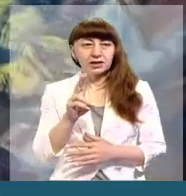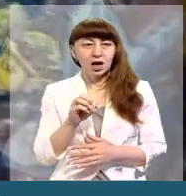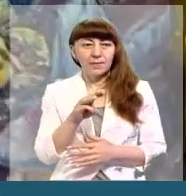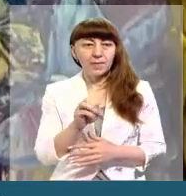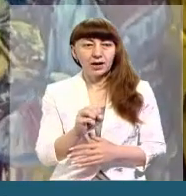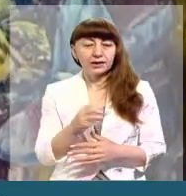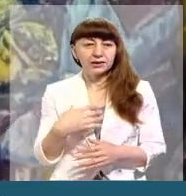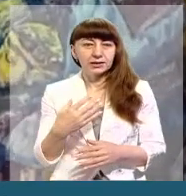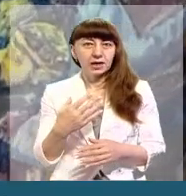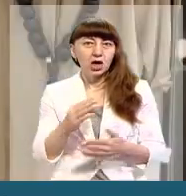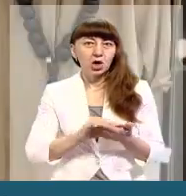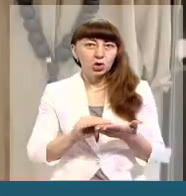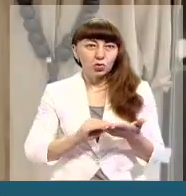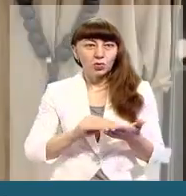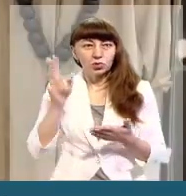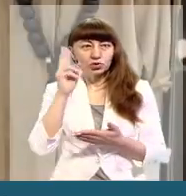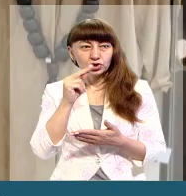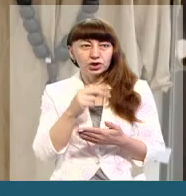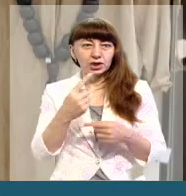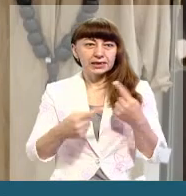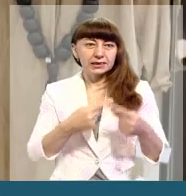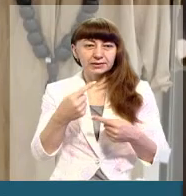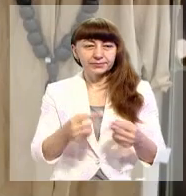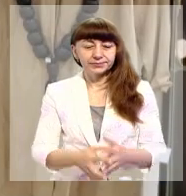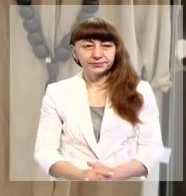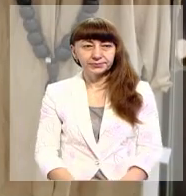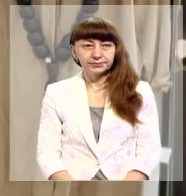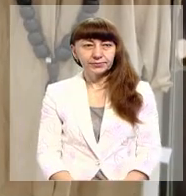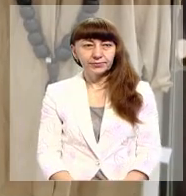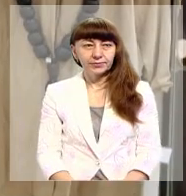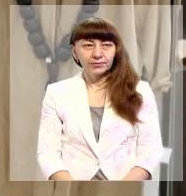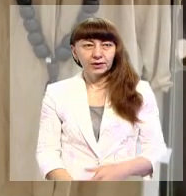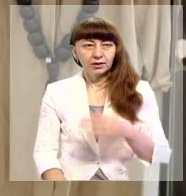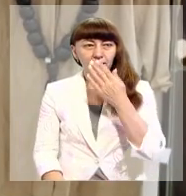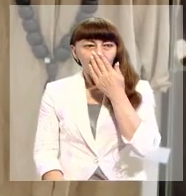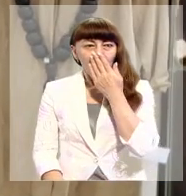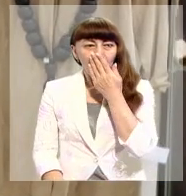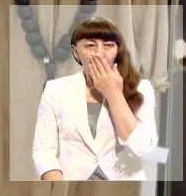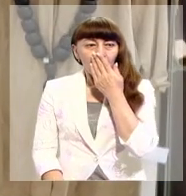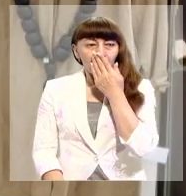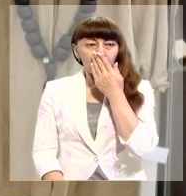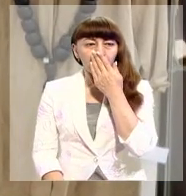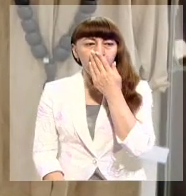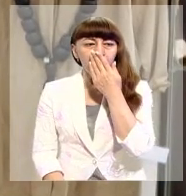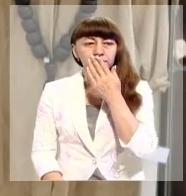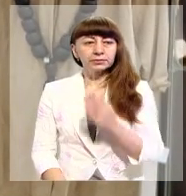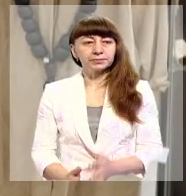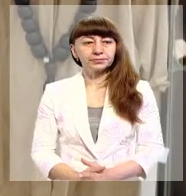музей төрінен орын тапты. Былтырғы Атырау қаласында өткен ұлттық құрылтай мәжілісінде мемлекет басшысы Қасым-Жомарт Кемелұлы